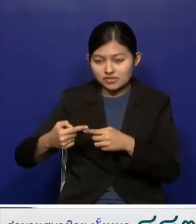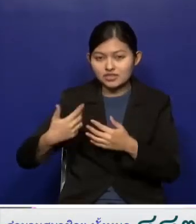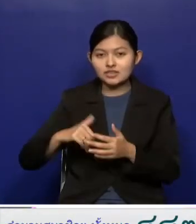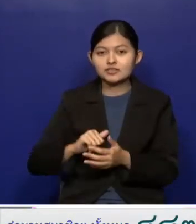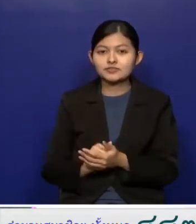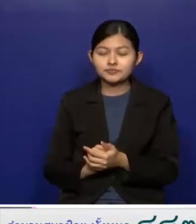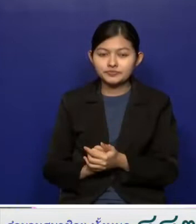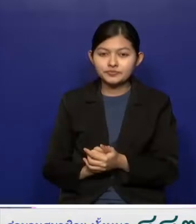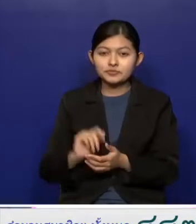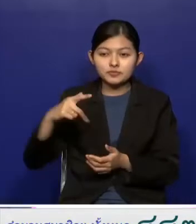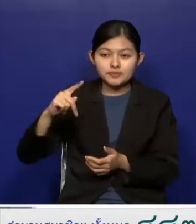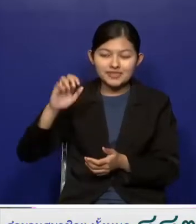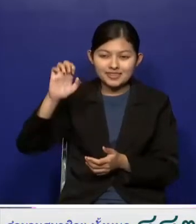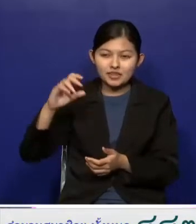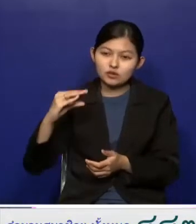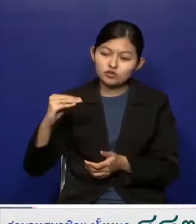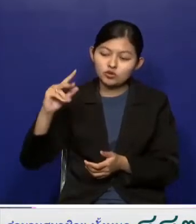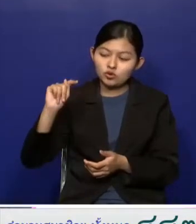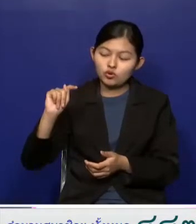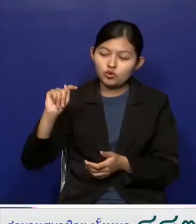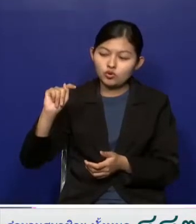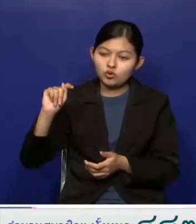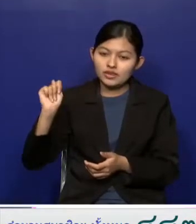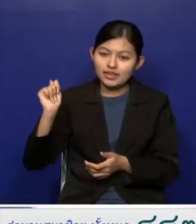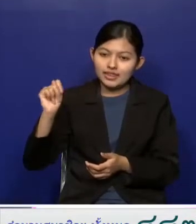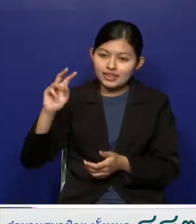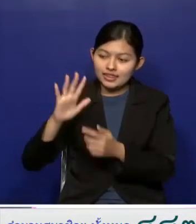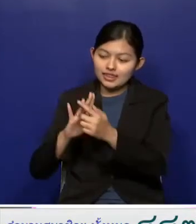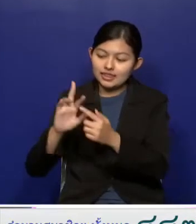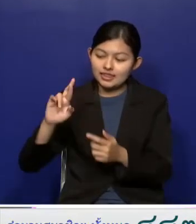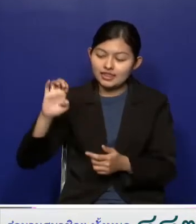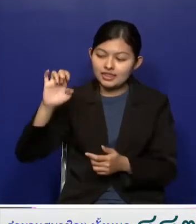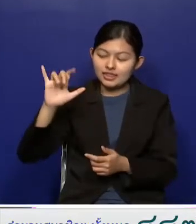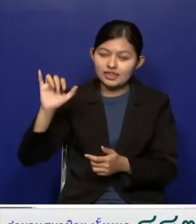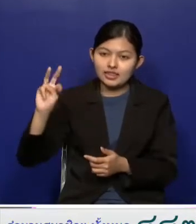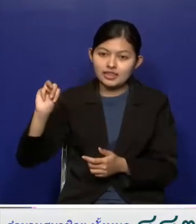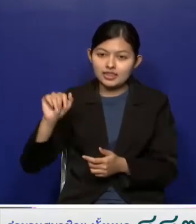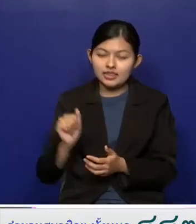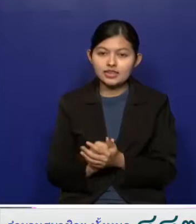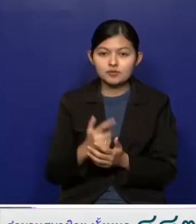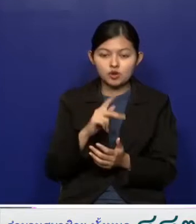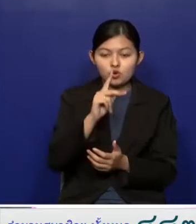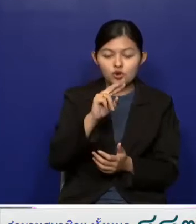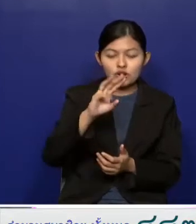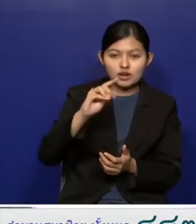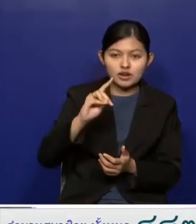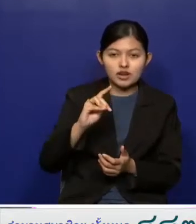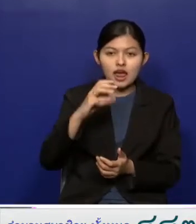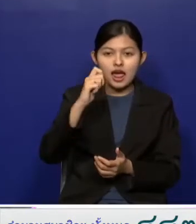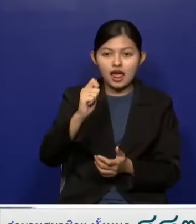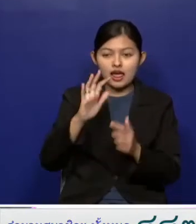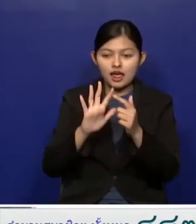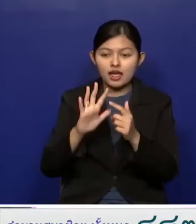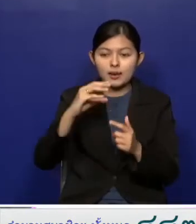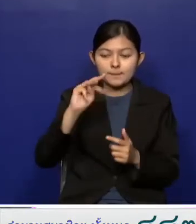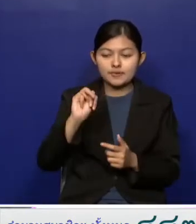กลั่นปิโตรเลียมนอกจากนี้ยังมีกรดอะมิโนที่ผลิตมาจากอ้อยสาม